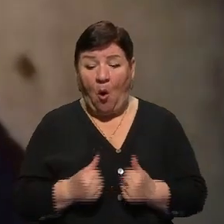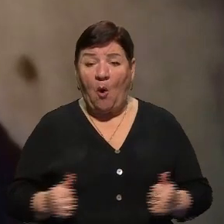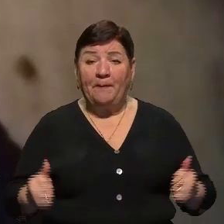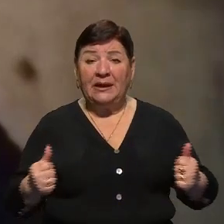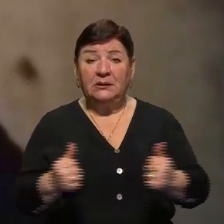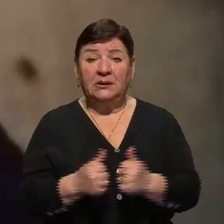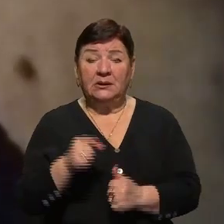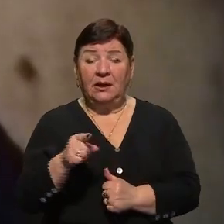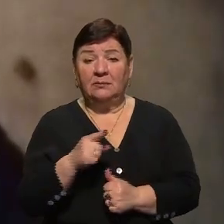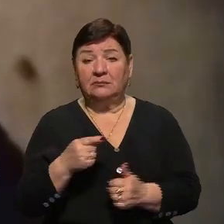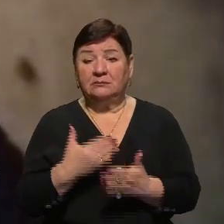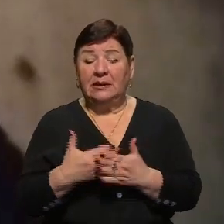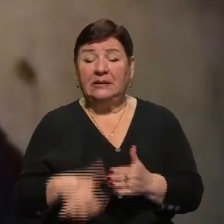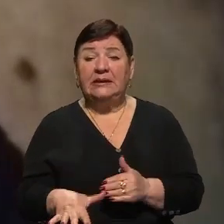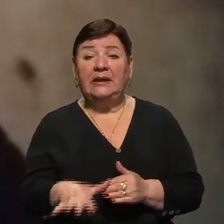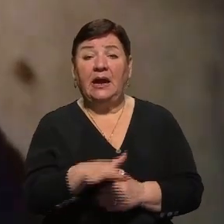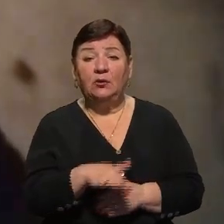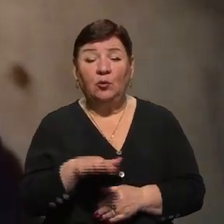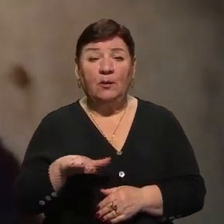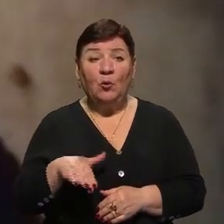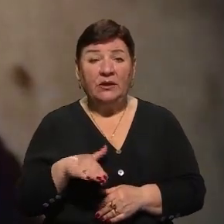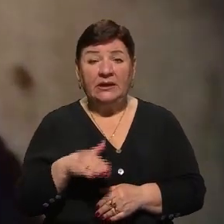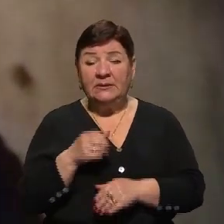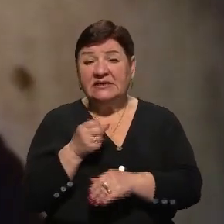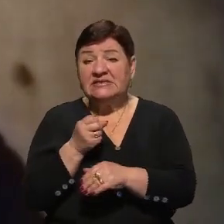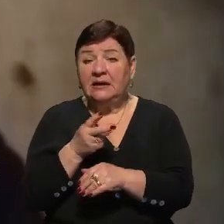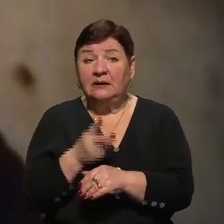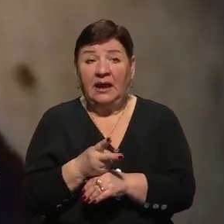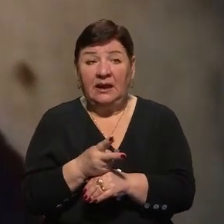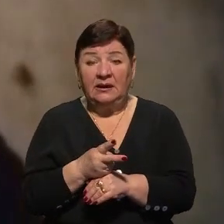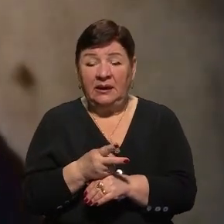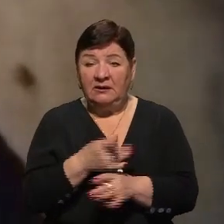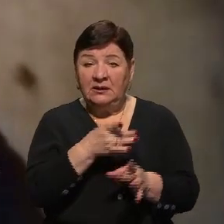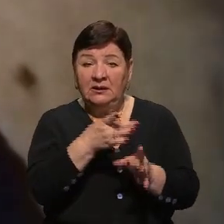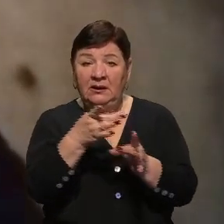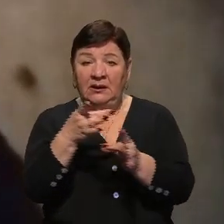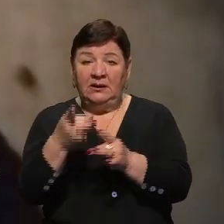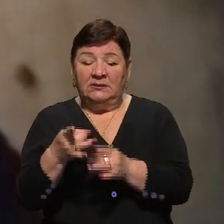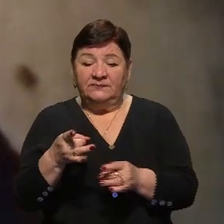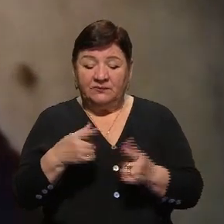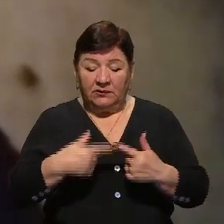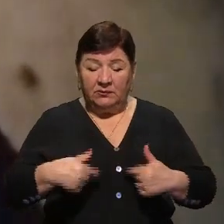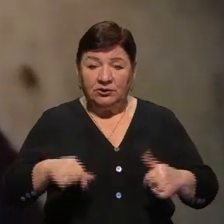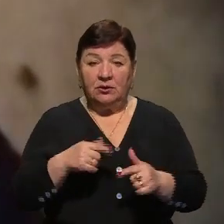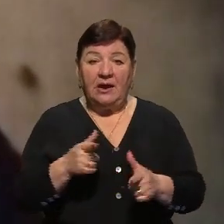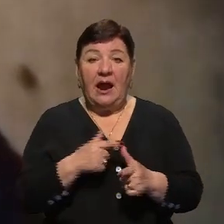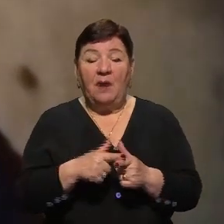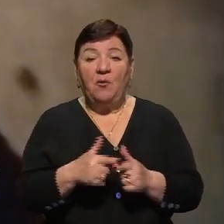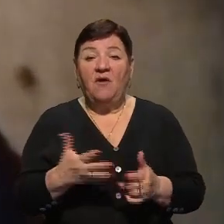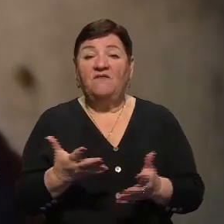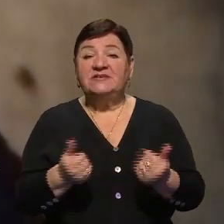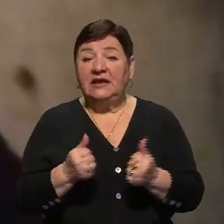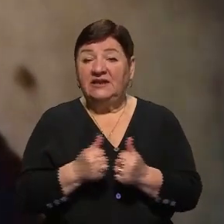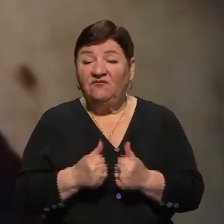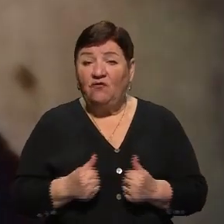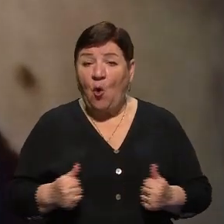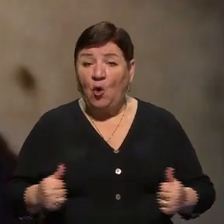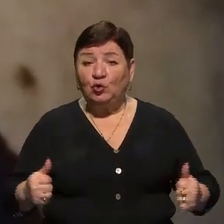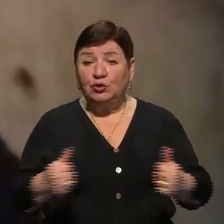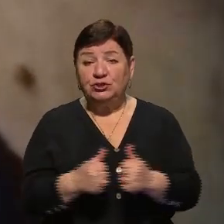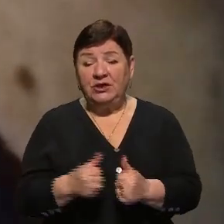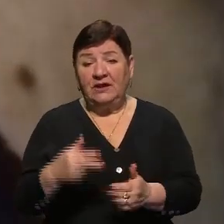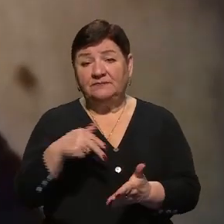там певну ділянку і потім загнати або вогневий мішок, або взяти в оточення. Ну і на загал у них